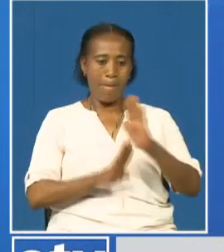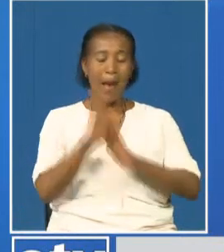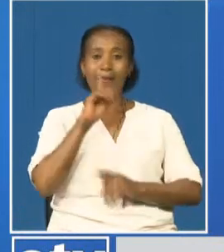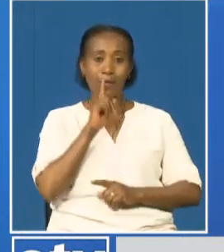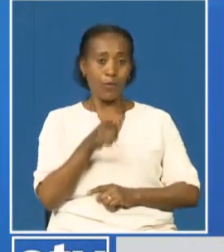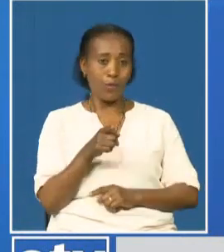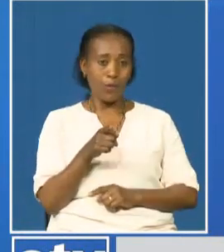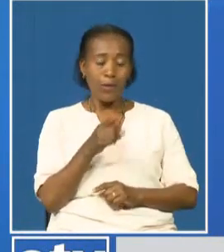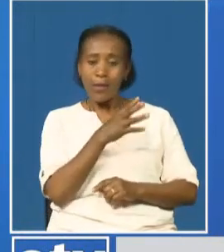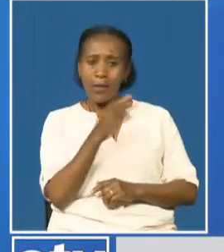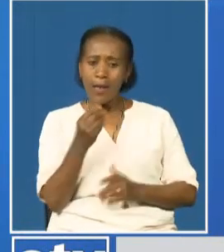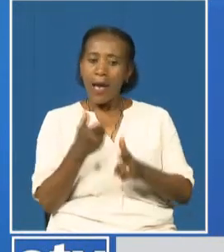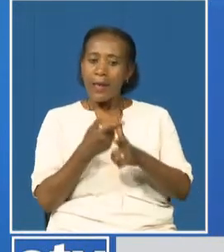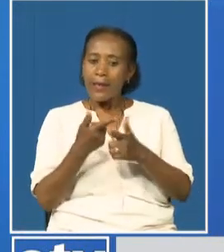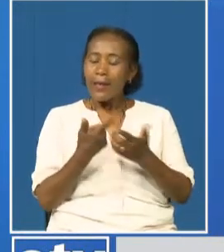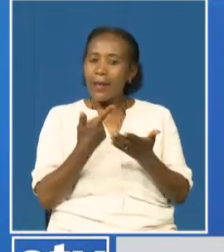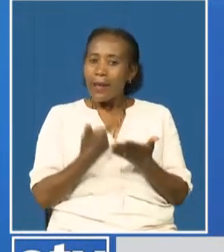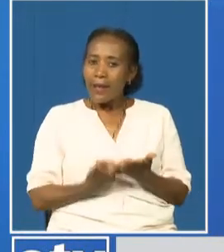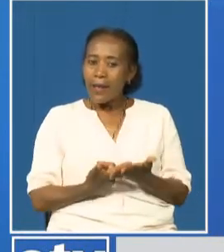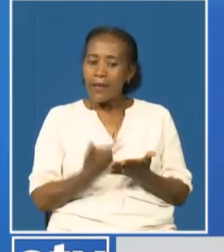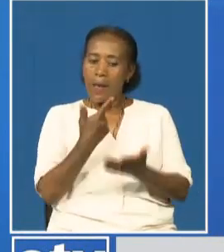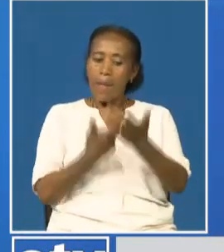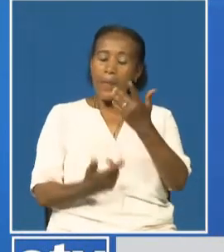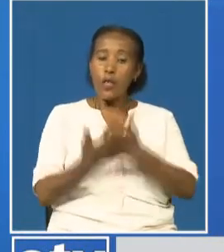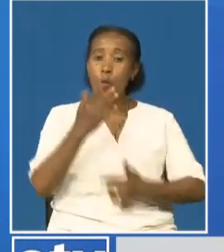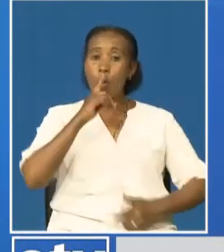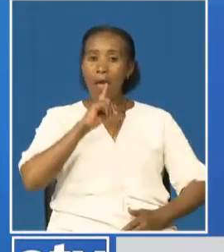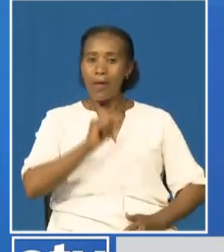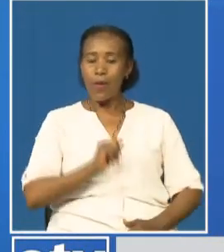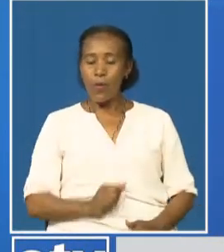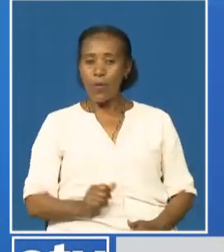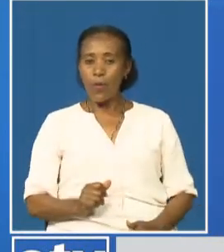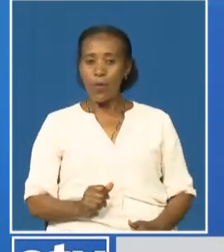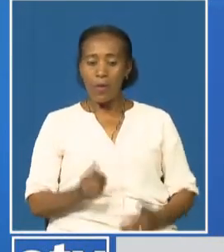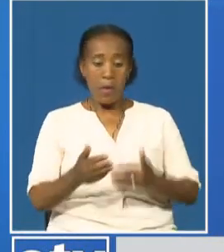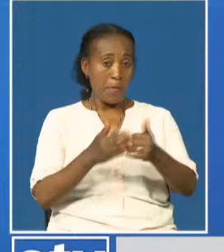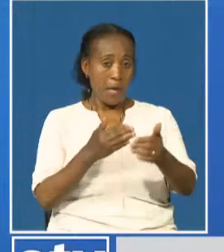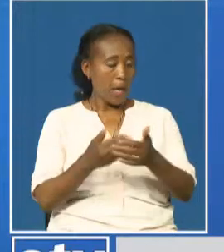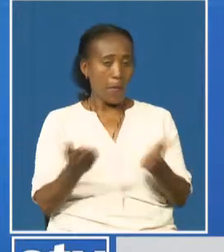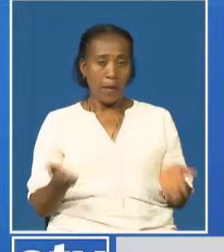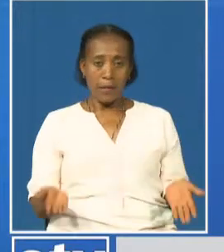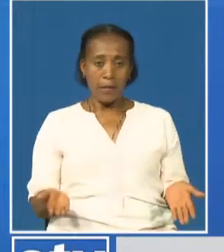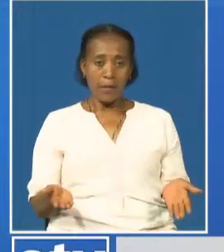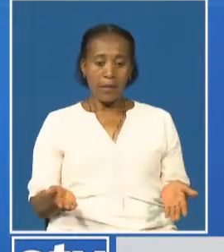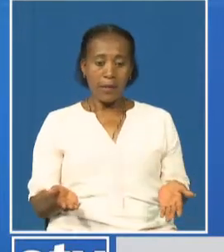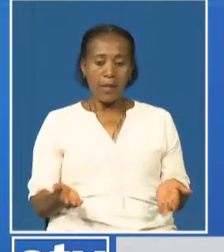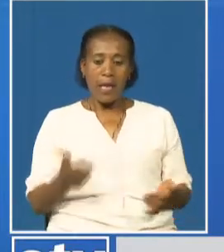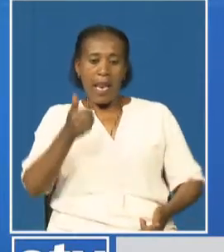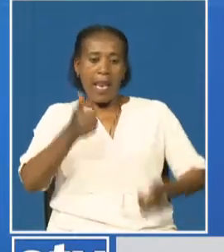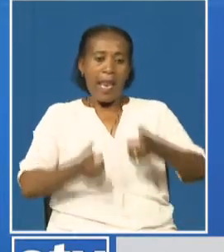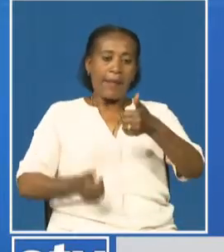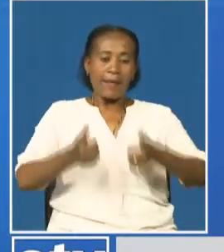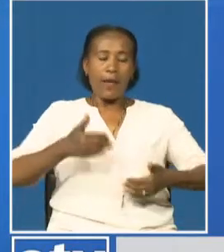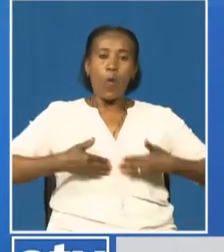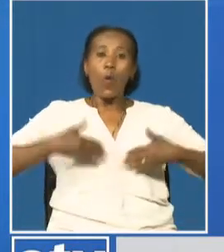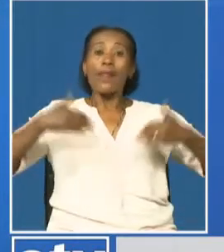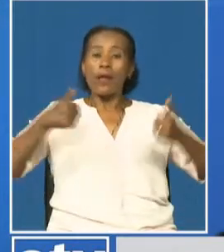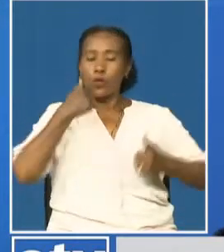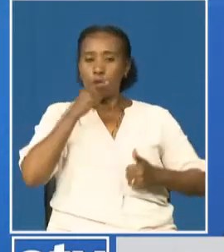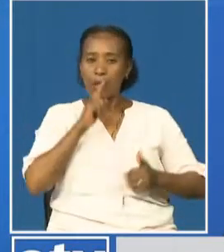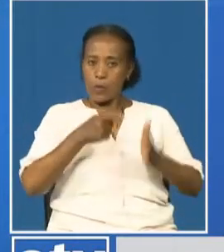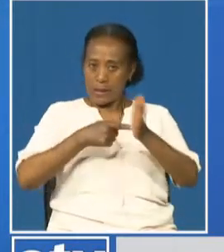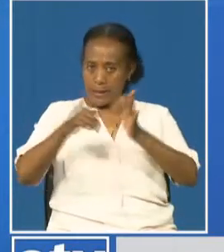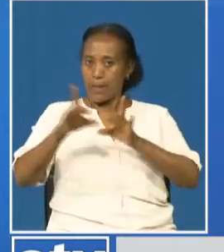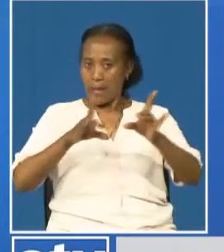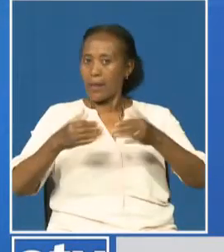ነው እና እንግዲህ ይሄንን ምን ወያየው ምናልባት ለየትኞቹ ወጣቶች የሚላውን